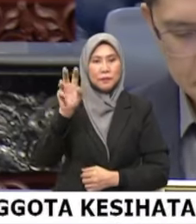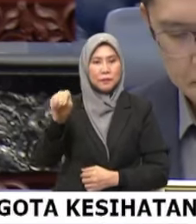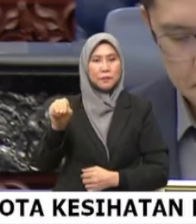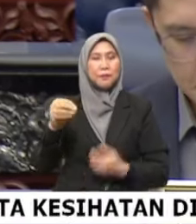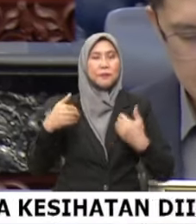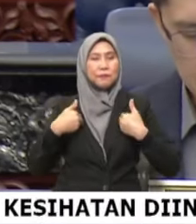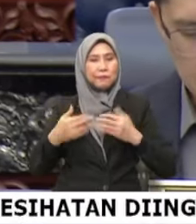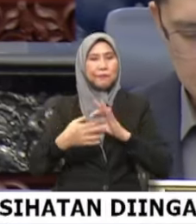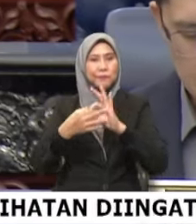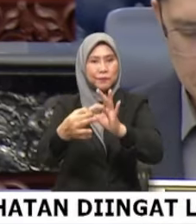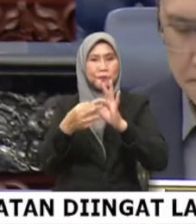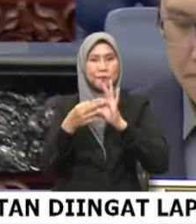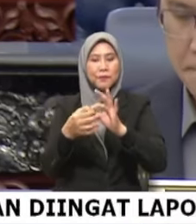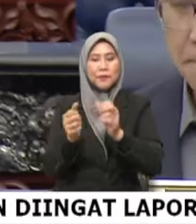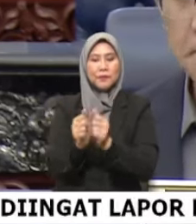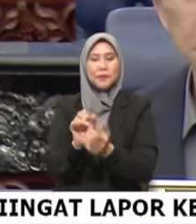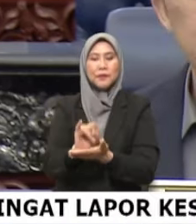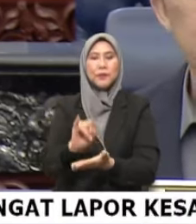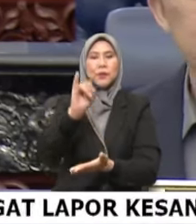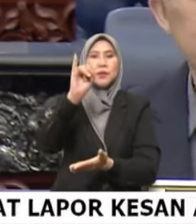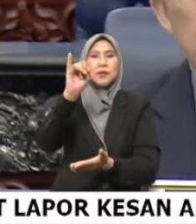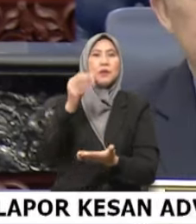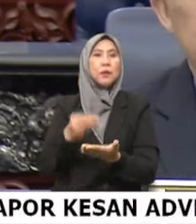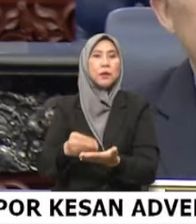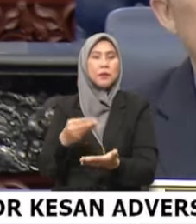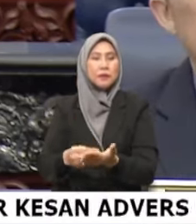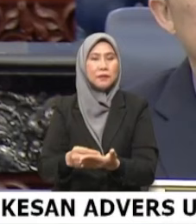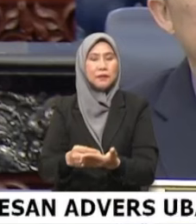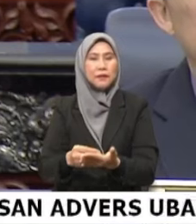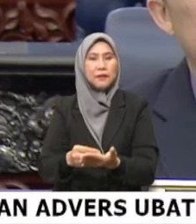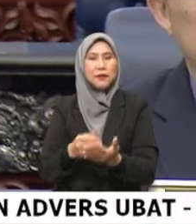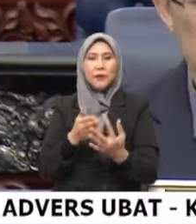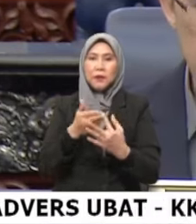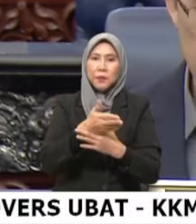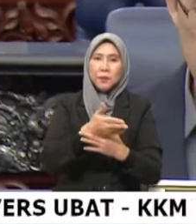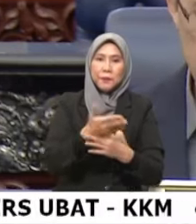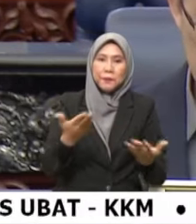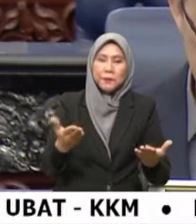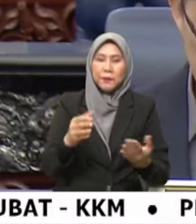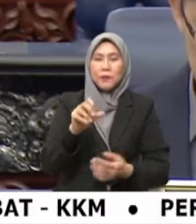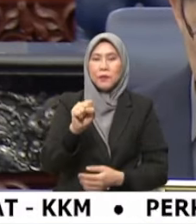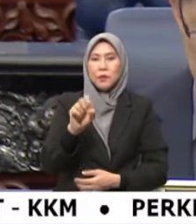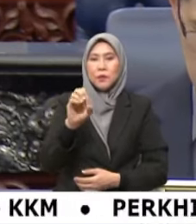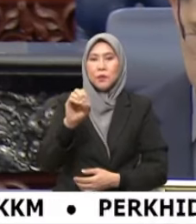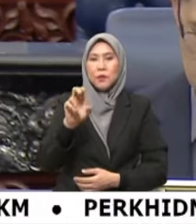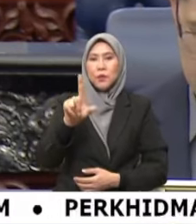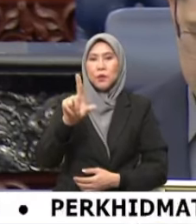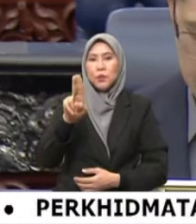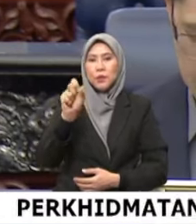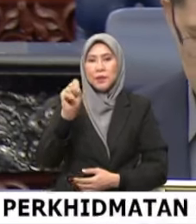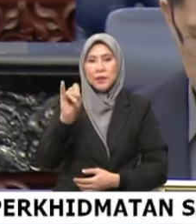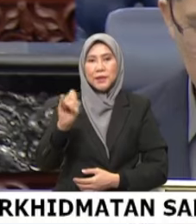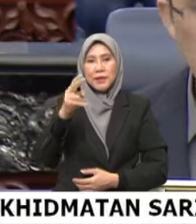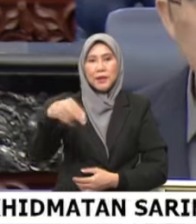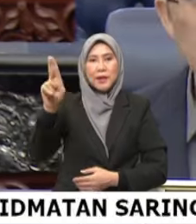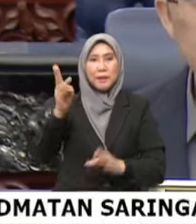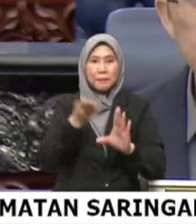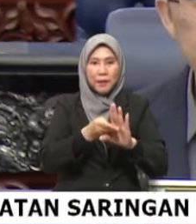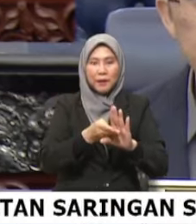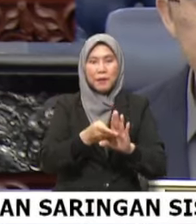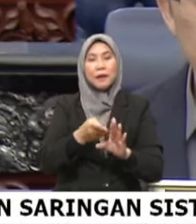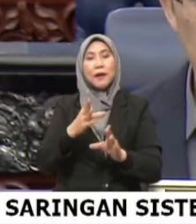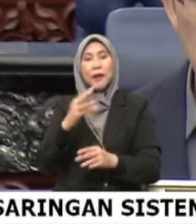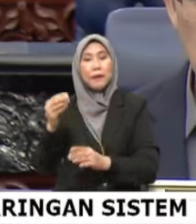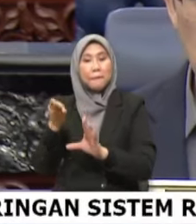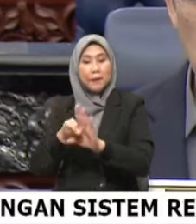strategik dengan beberapa institusi kewangan antaranya melalui inisiatif Solusi Halal Maybank dan Bank Islam